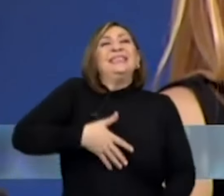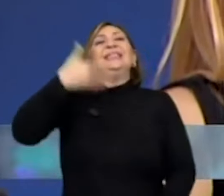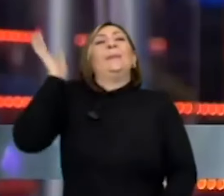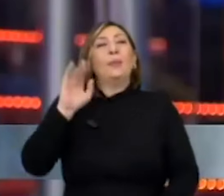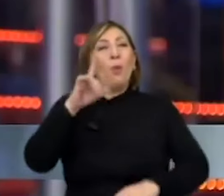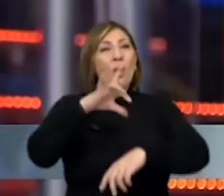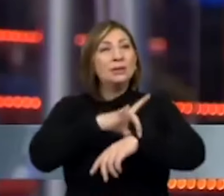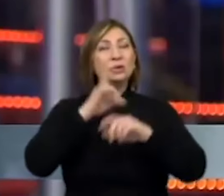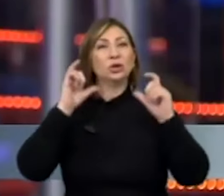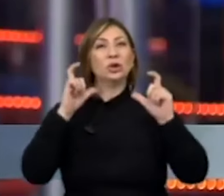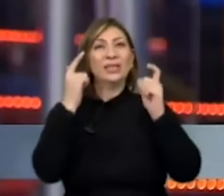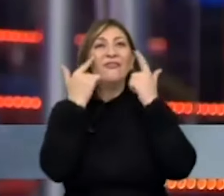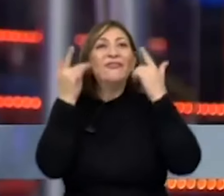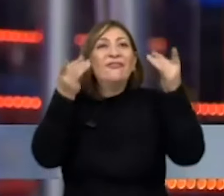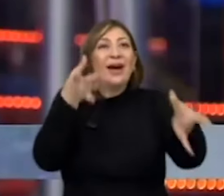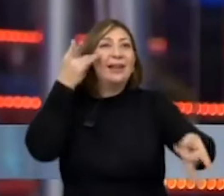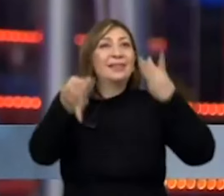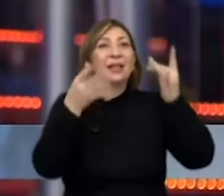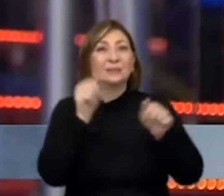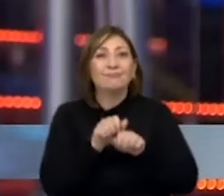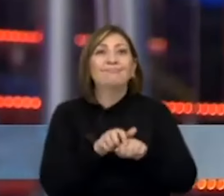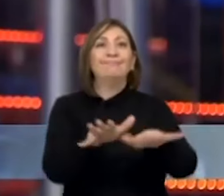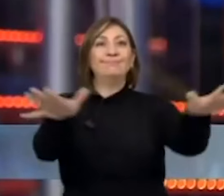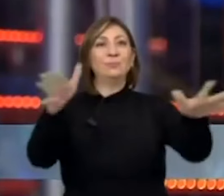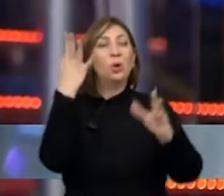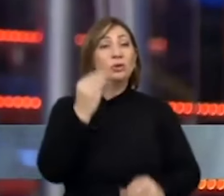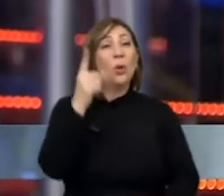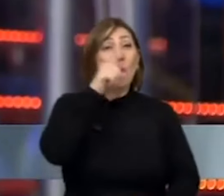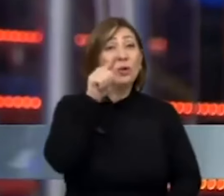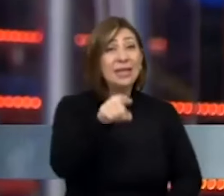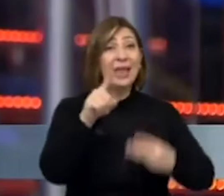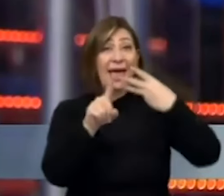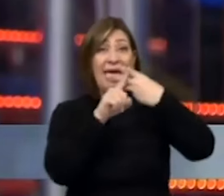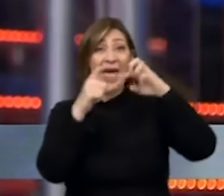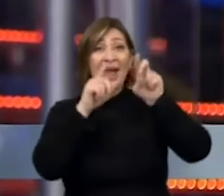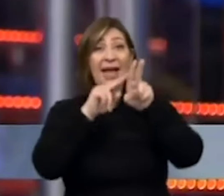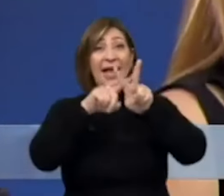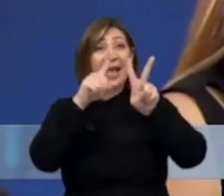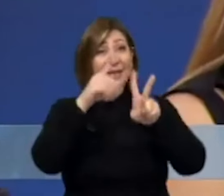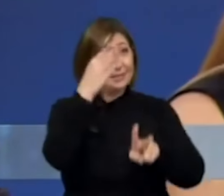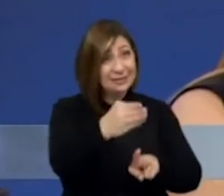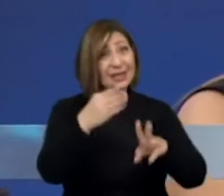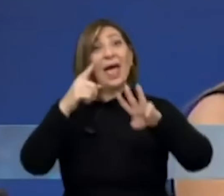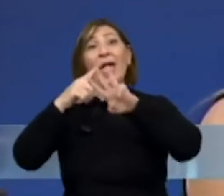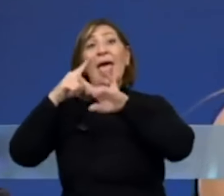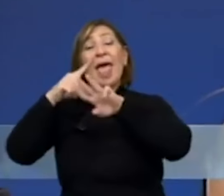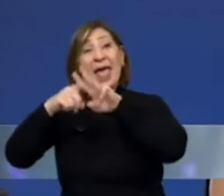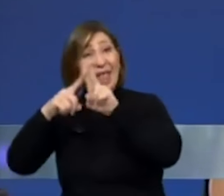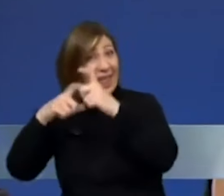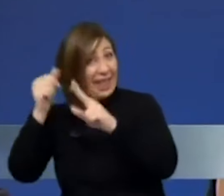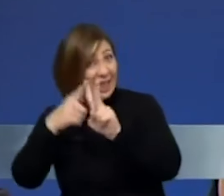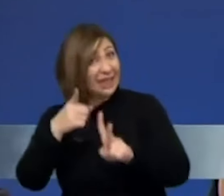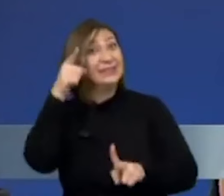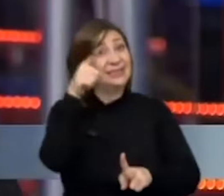bir nebze sosyal farkındalık yaratmış olacak. O yüzden Erkan Bey'e, Engin Hepileri'ye, Ferman